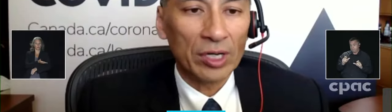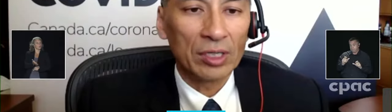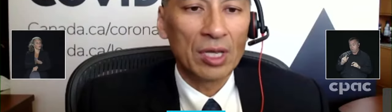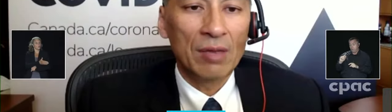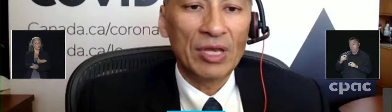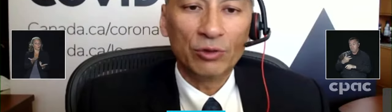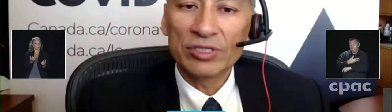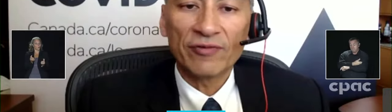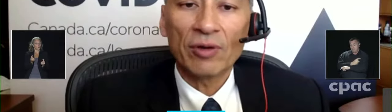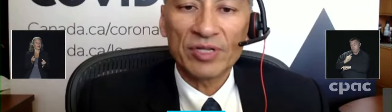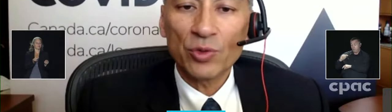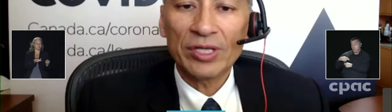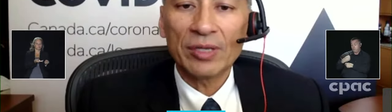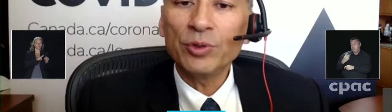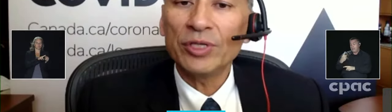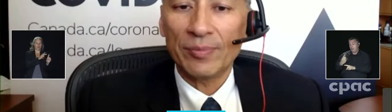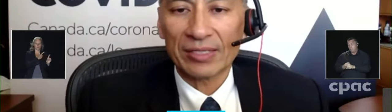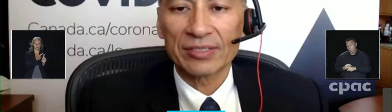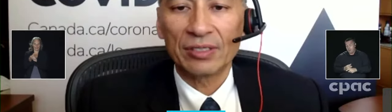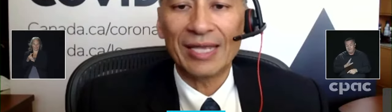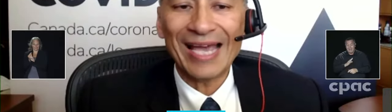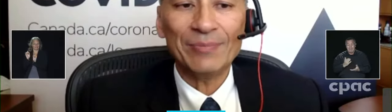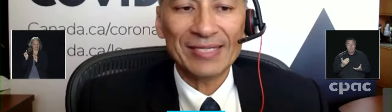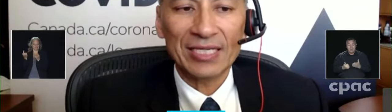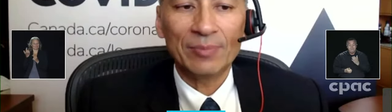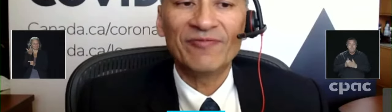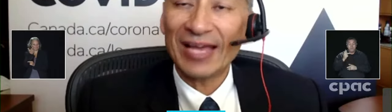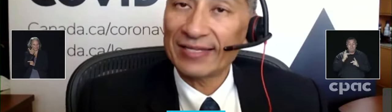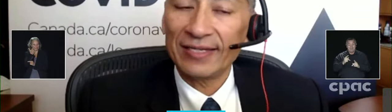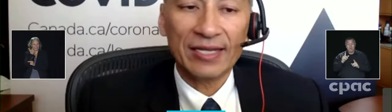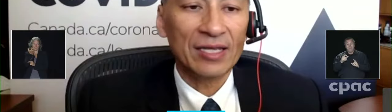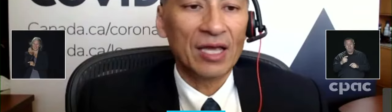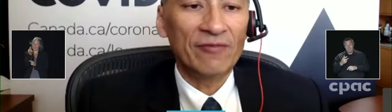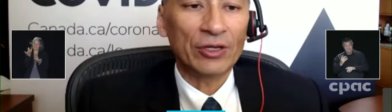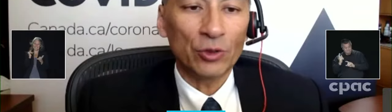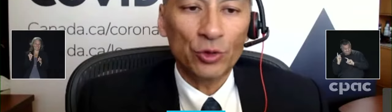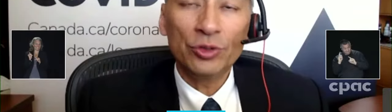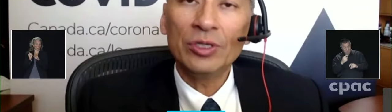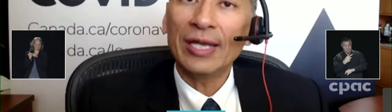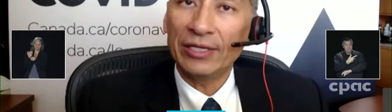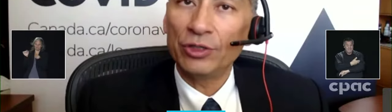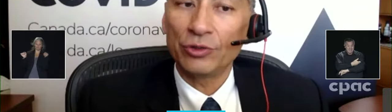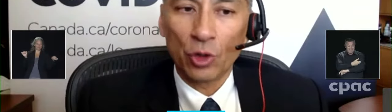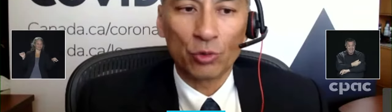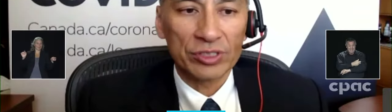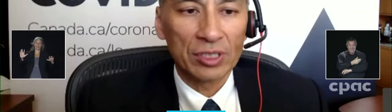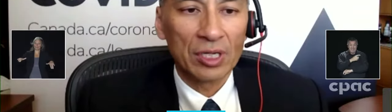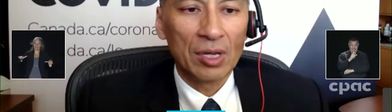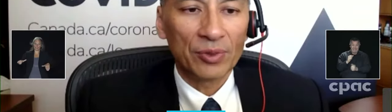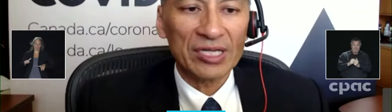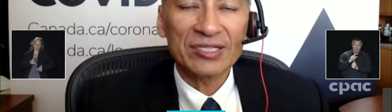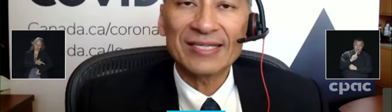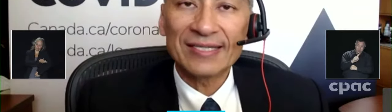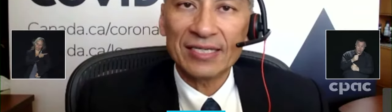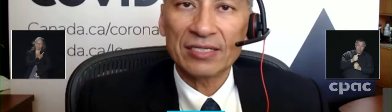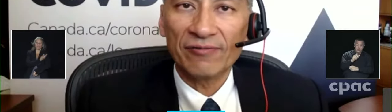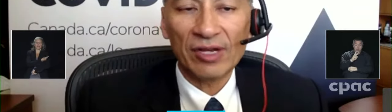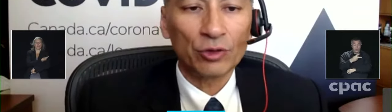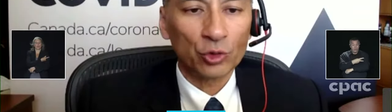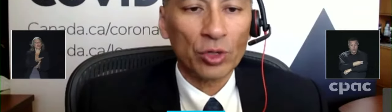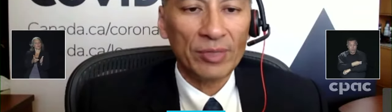derniers mois, mais nous avons besoin de plus de personnes admissibles vaccinées avec 1 et 2 doses.